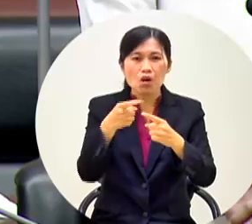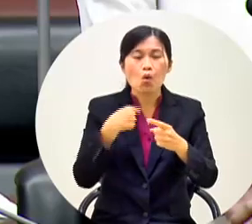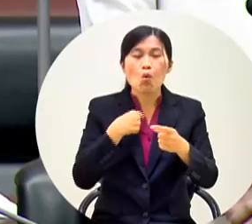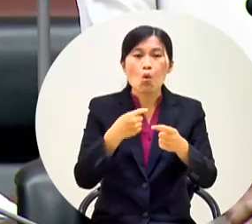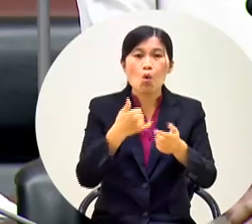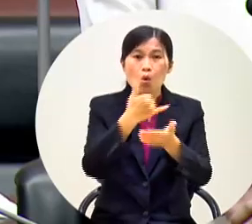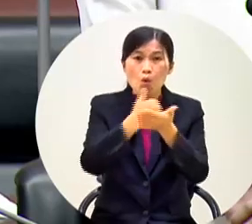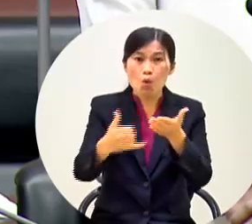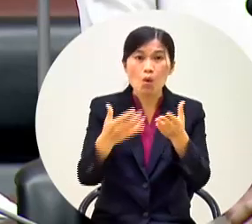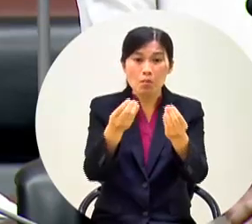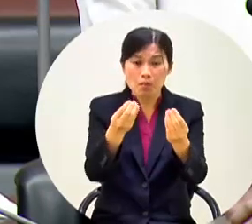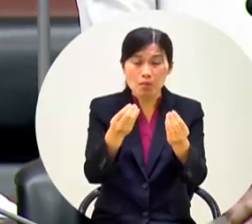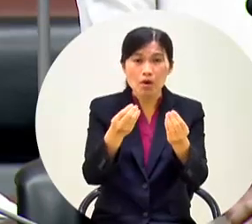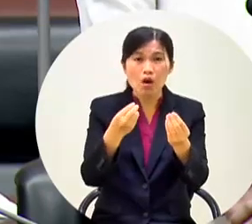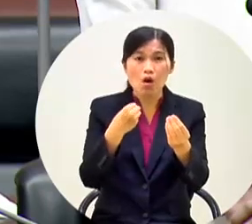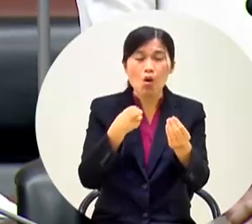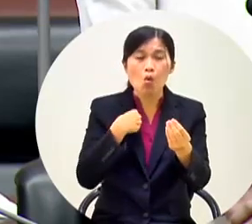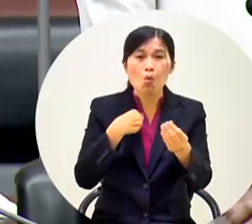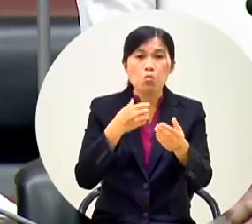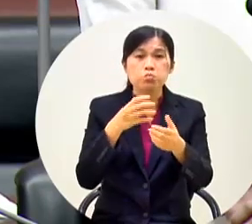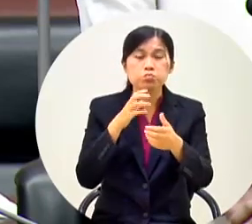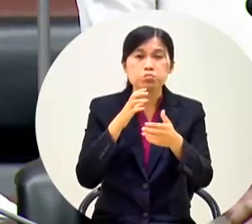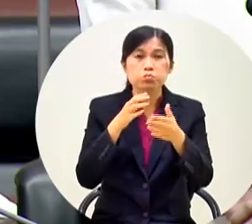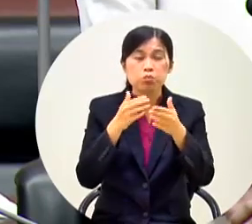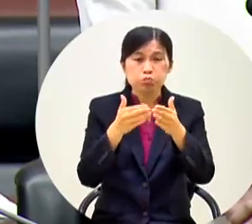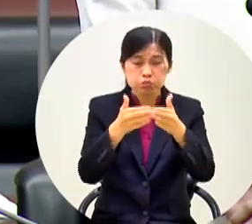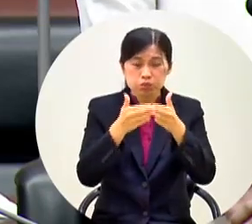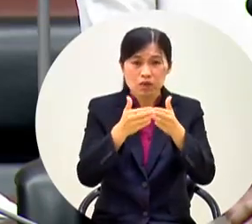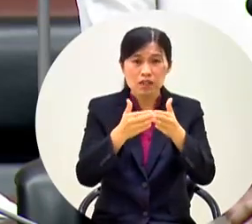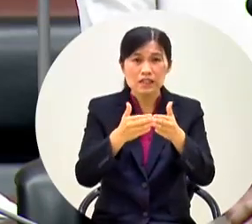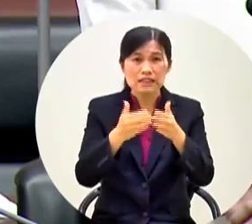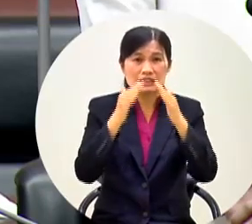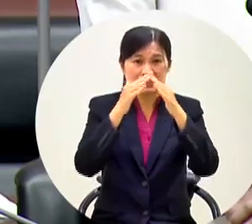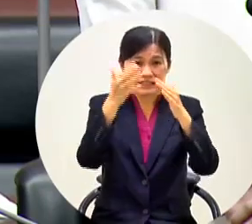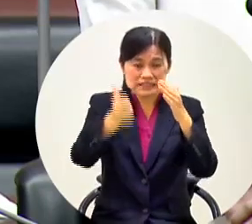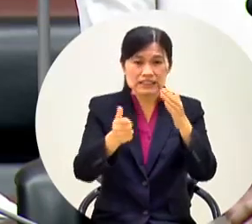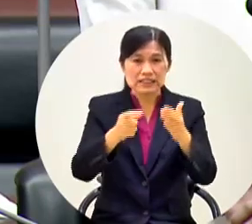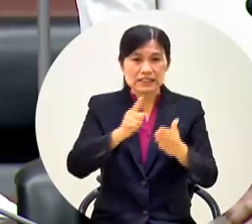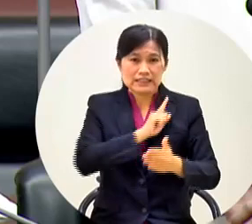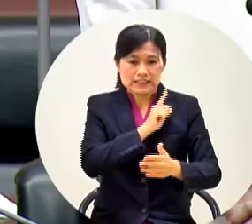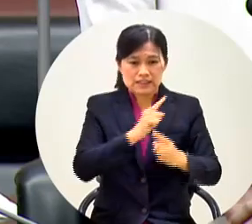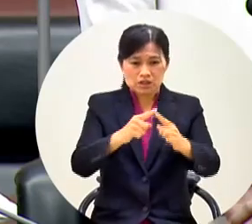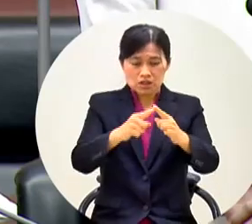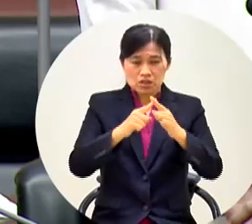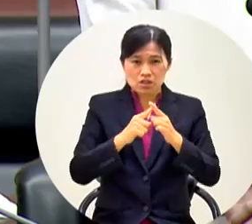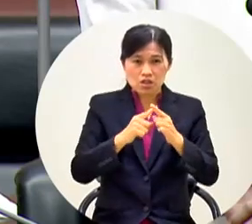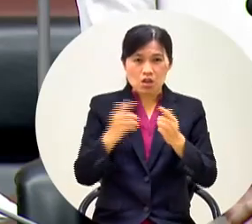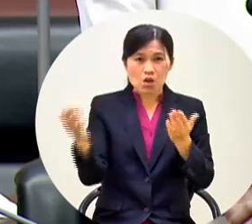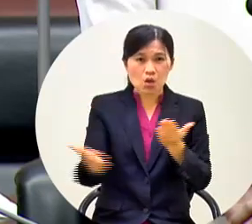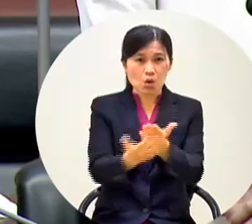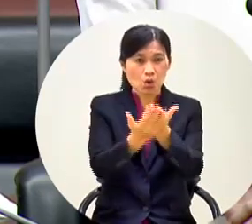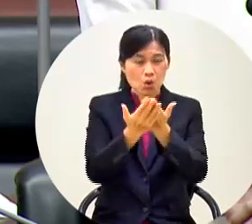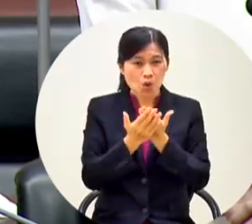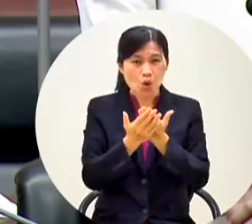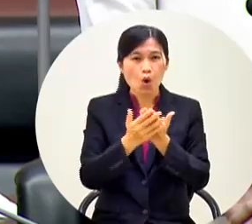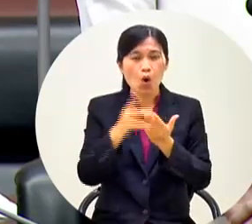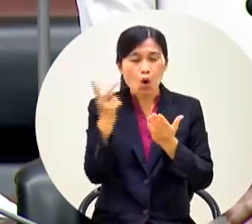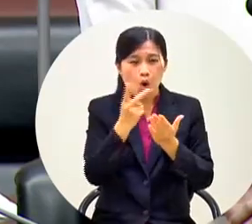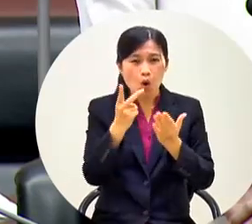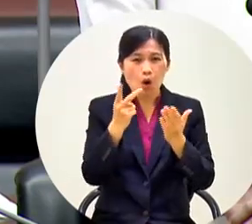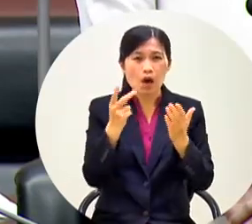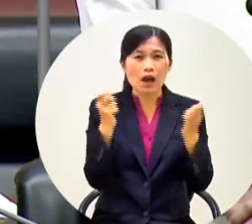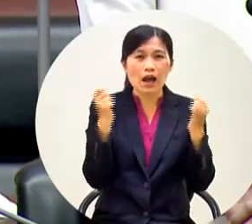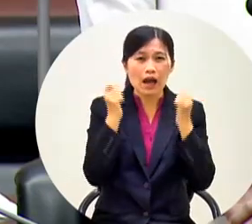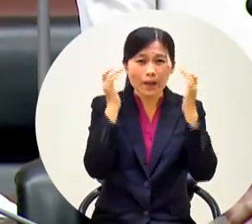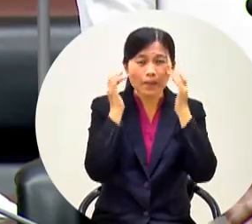国瑜市长亲自来交付预算，或者等他寒假放完1月11日的时候，再来议会来再来审